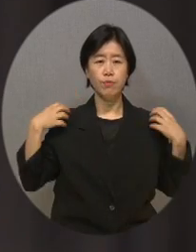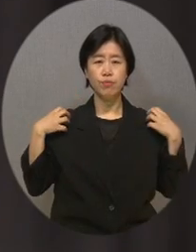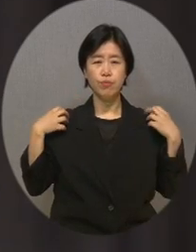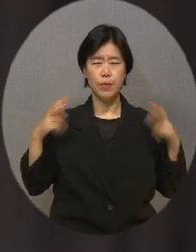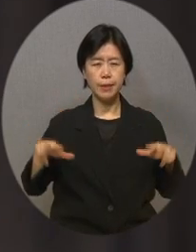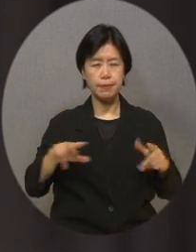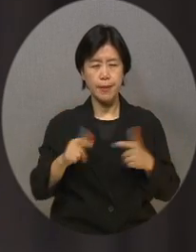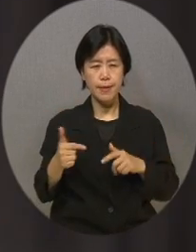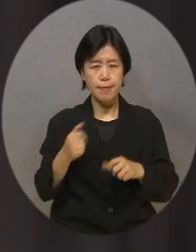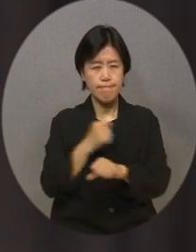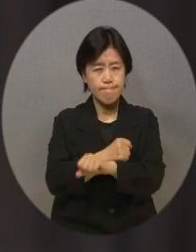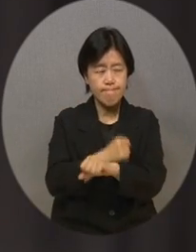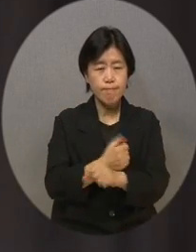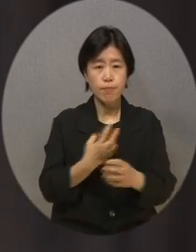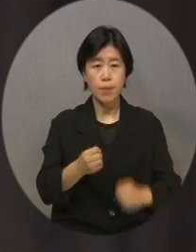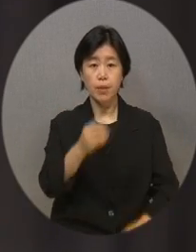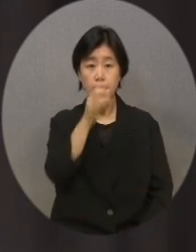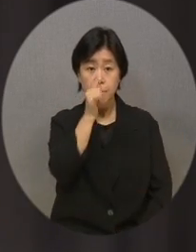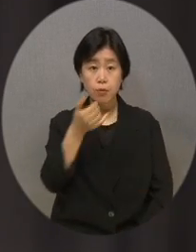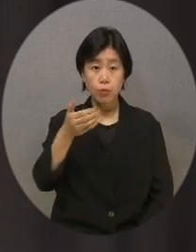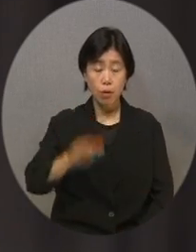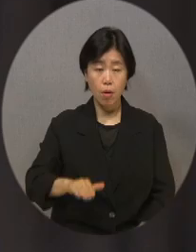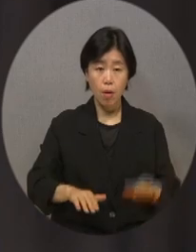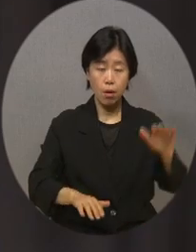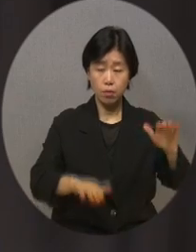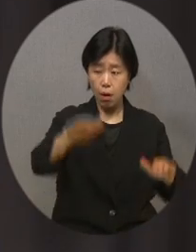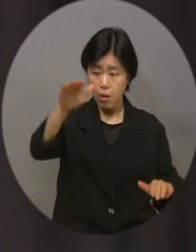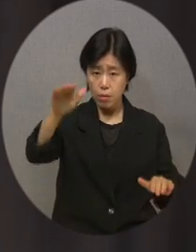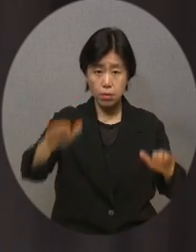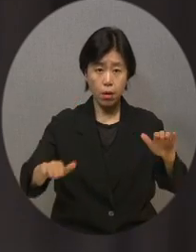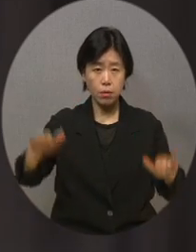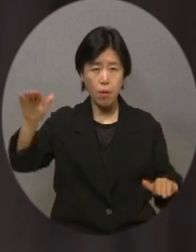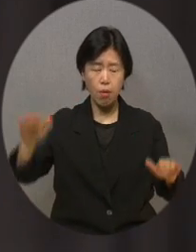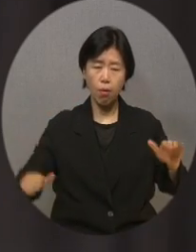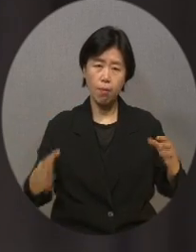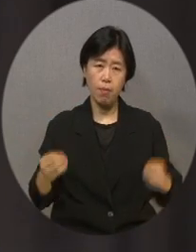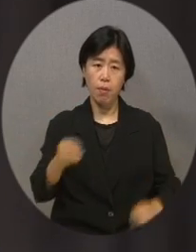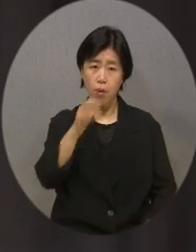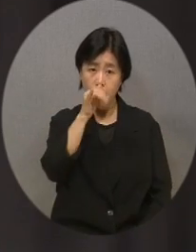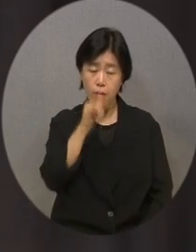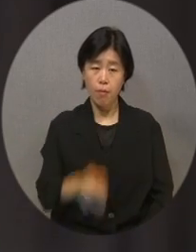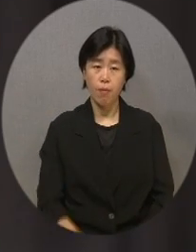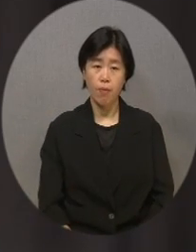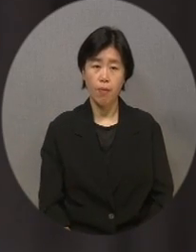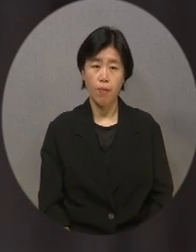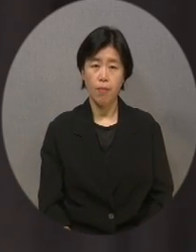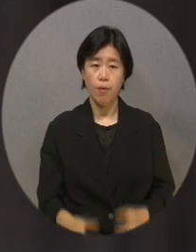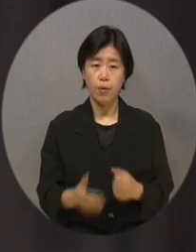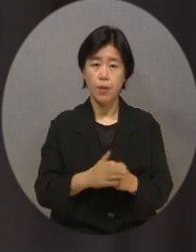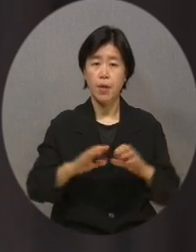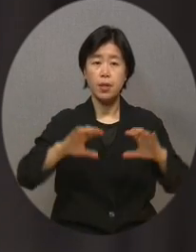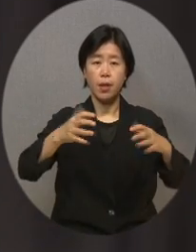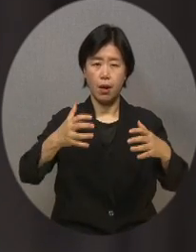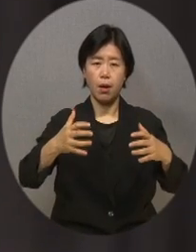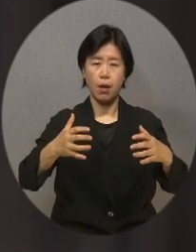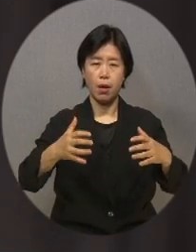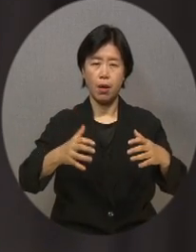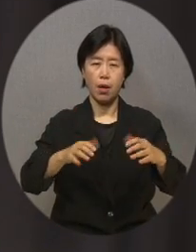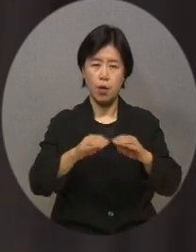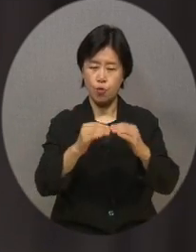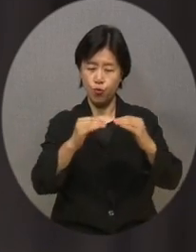심혈을 기울이고 있음에도 불구하고 차이가 계속 벌어지고 있는 거거든요. 그것은 국가 균형 발전 차원에서 의료뿐만 아니라